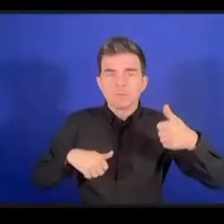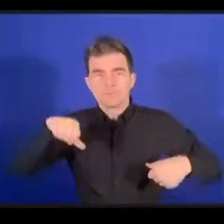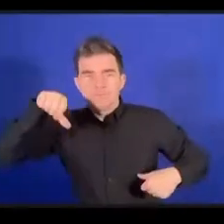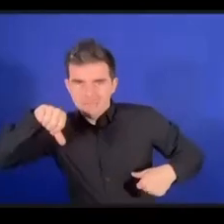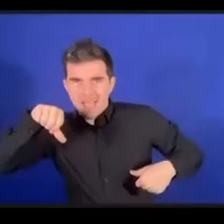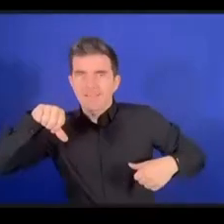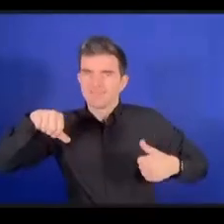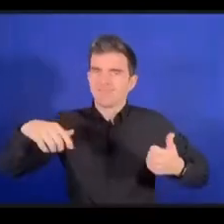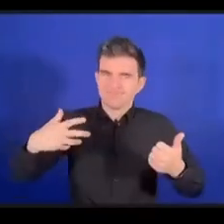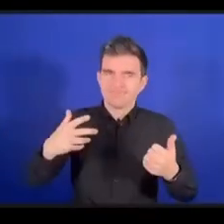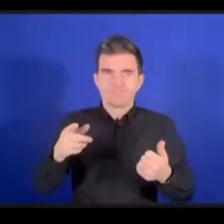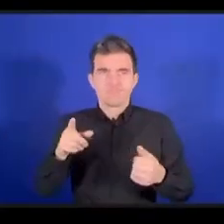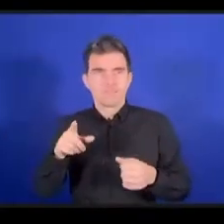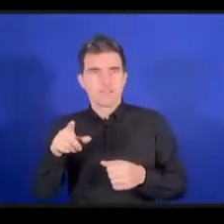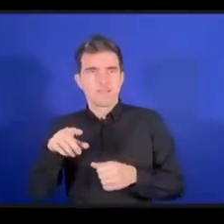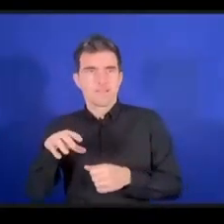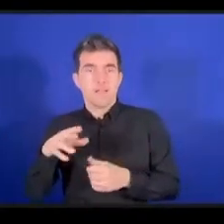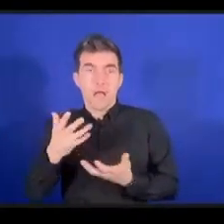用互联网，